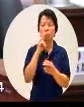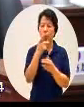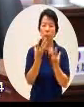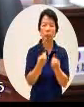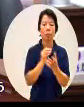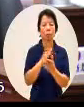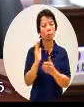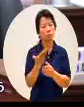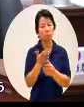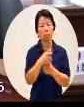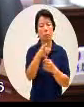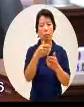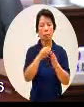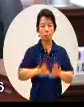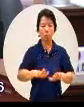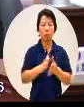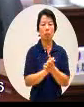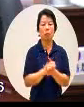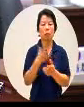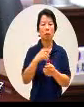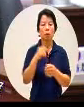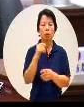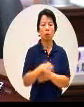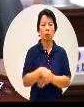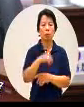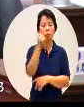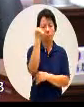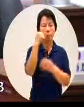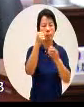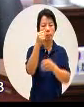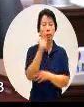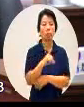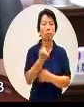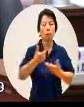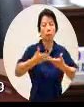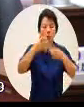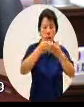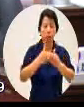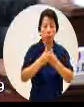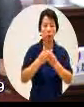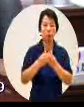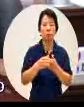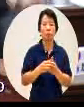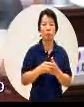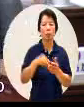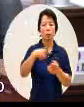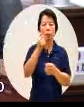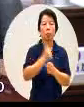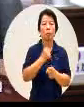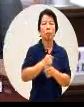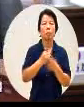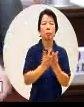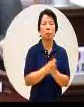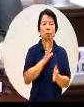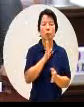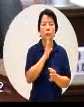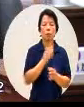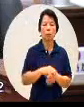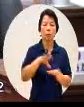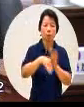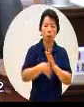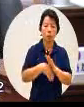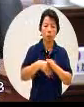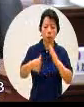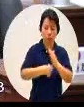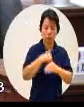但是呢你現在有義務有這個責任要去處理是不是要把這個預算變在稅入預算而不是